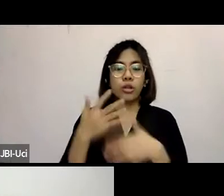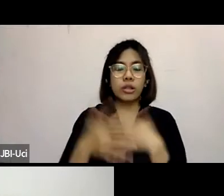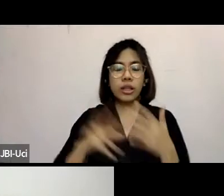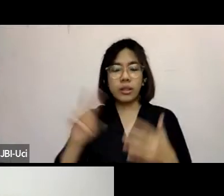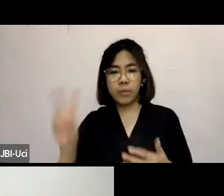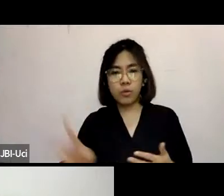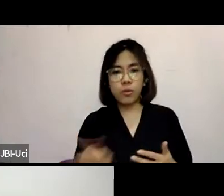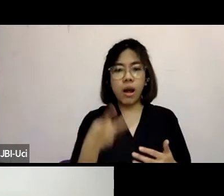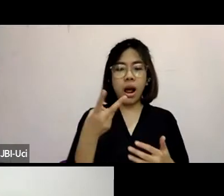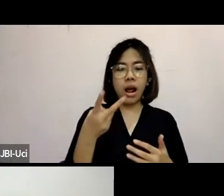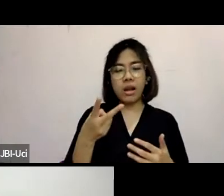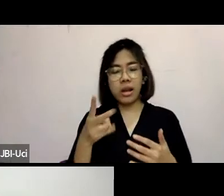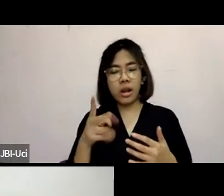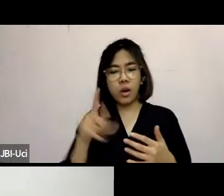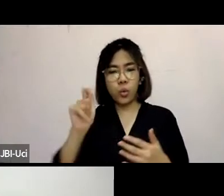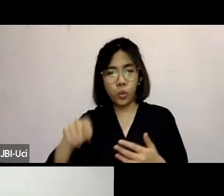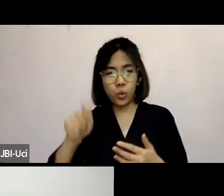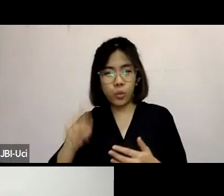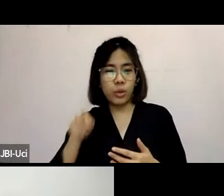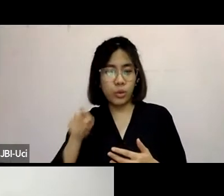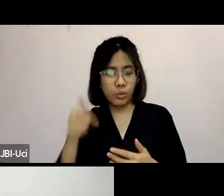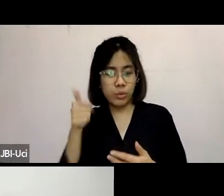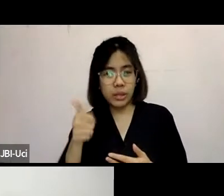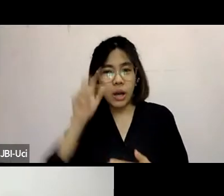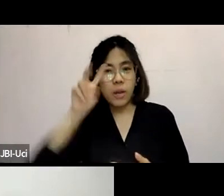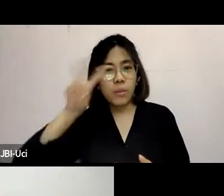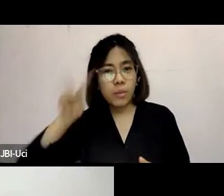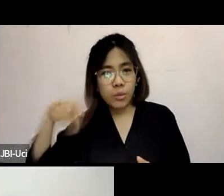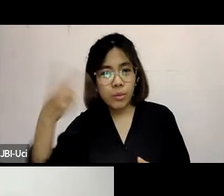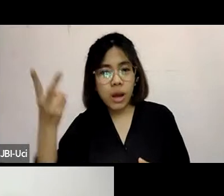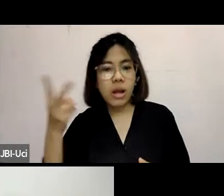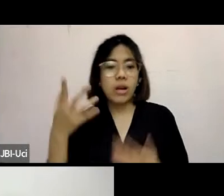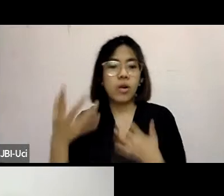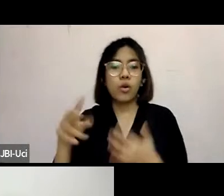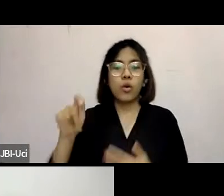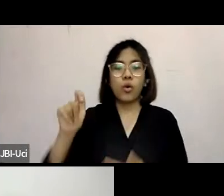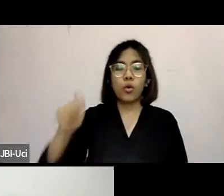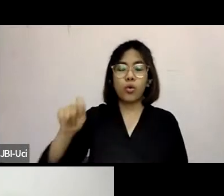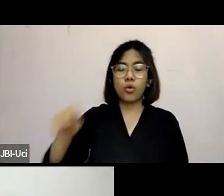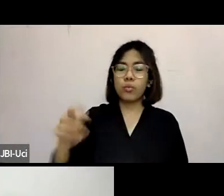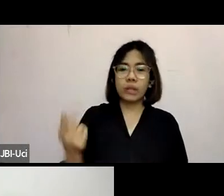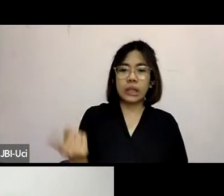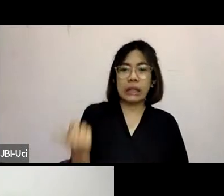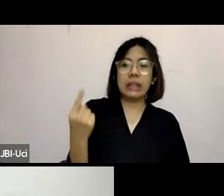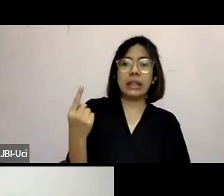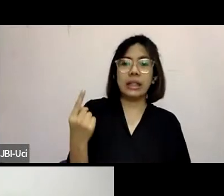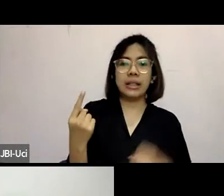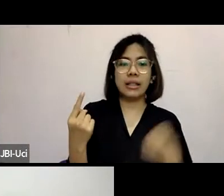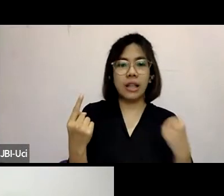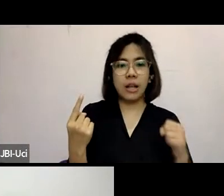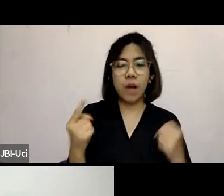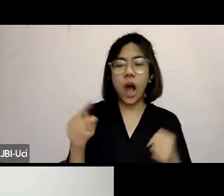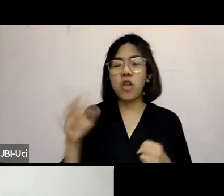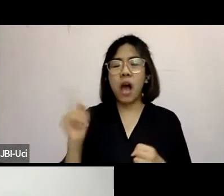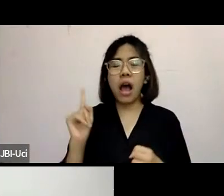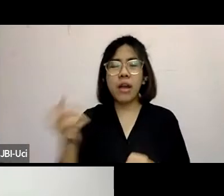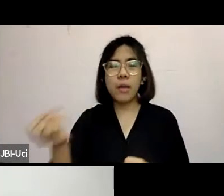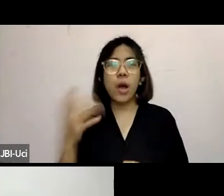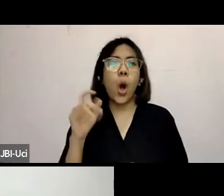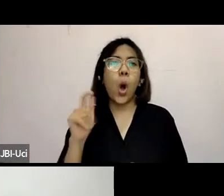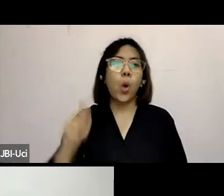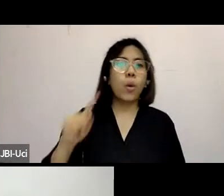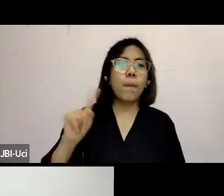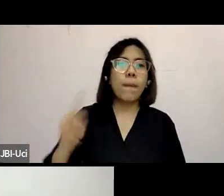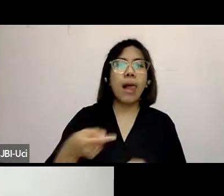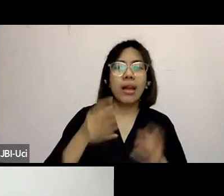segala macem gitu Jadi yang disebut sebagai hukum bisa jadi enggak tunggal enggak ada yang disebut sebagai sistem hukum yang ideal kita ya Nah dengan